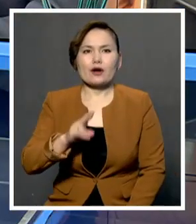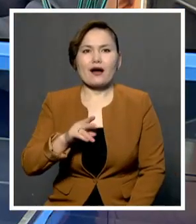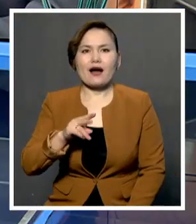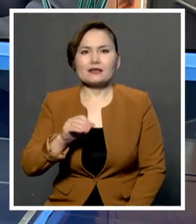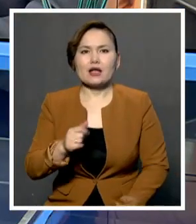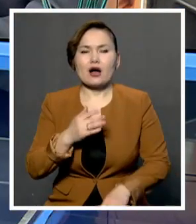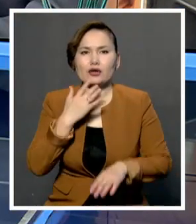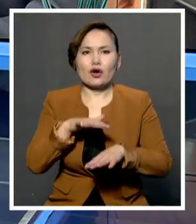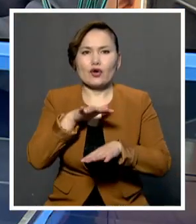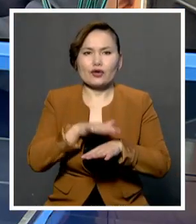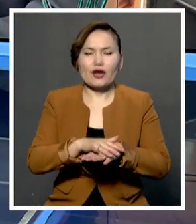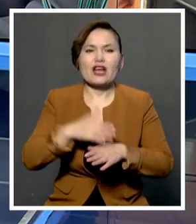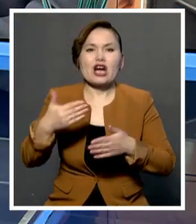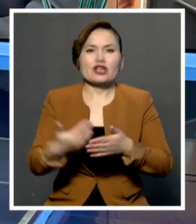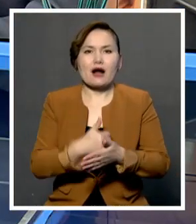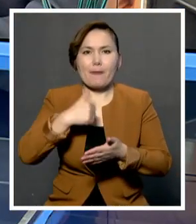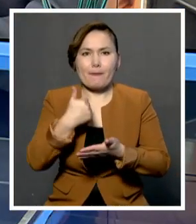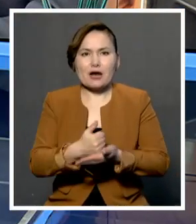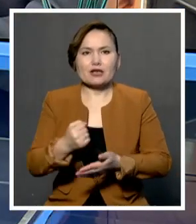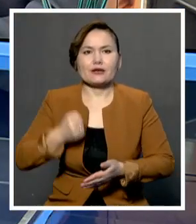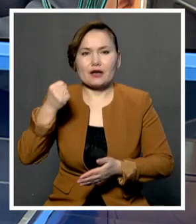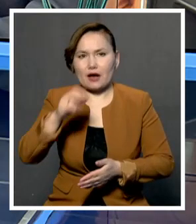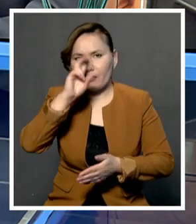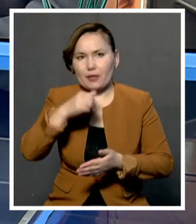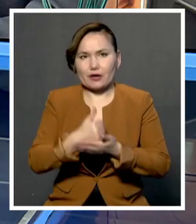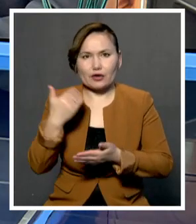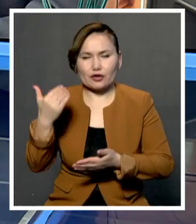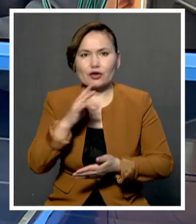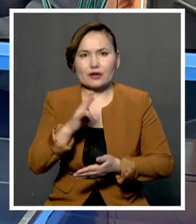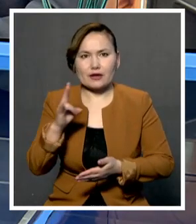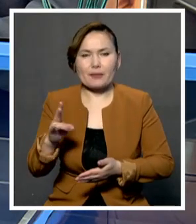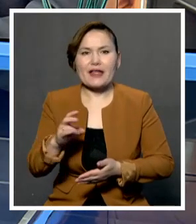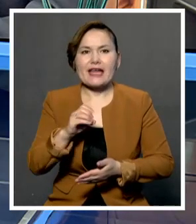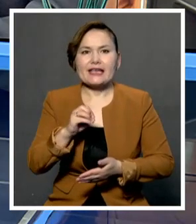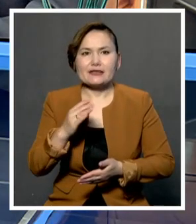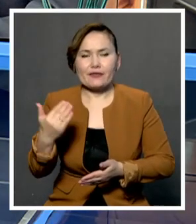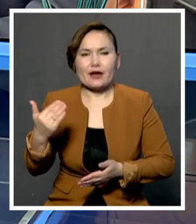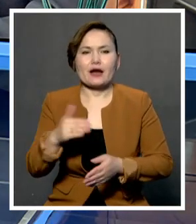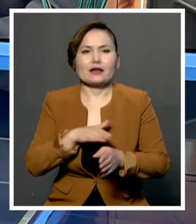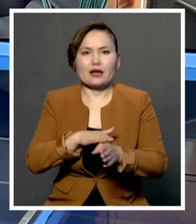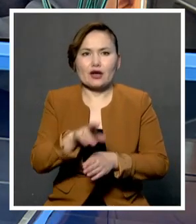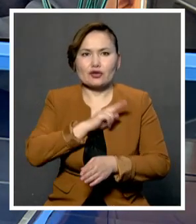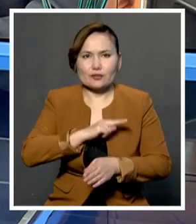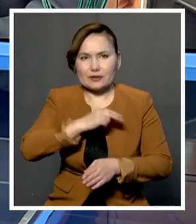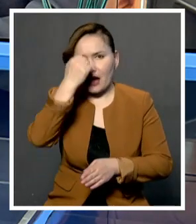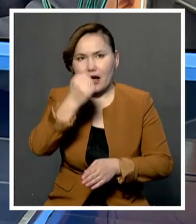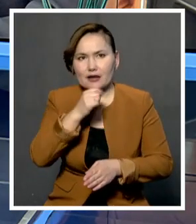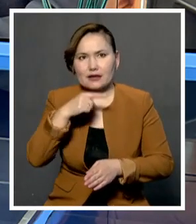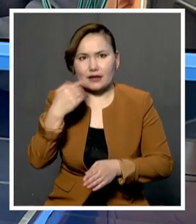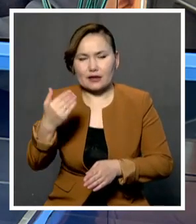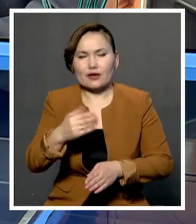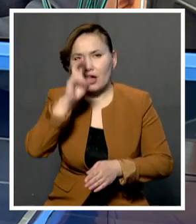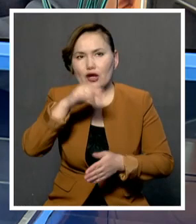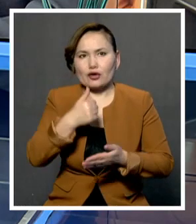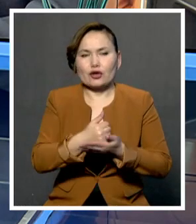Самұрық-Қазына ұлттық әл-ауқат қорына жаңа басшы тағайындалды. Елбасы бұрынғы төраға Ахметжан Есімовке атқарған жемісті қызмет үшін алғыс білдірді. Нұрсұлтан Назарбаев